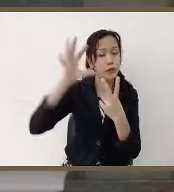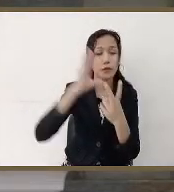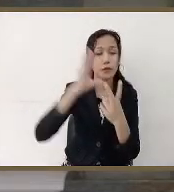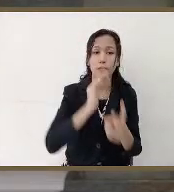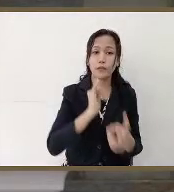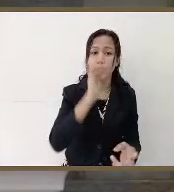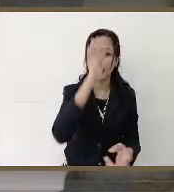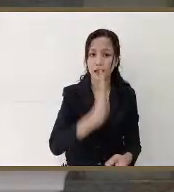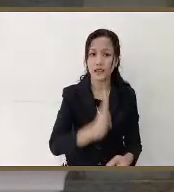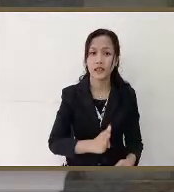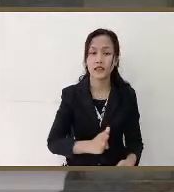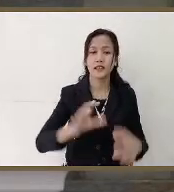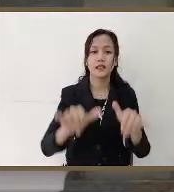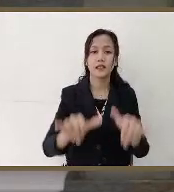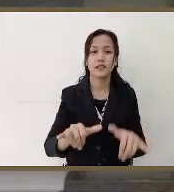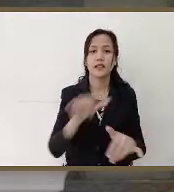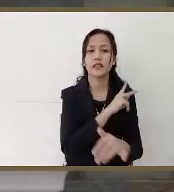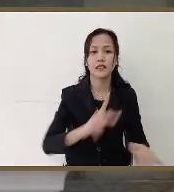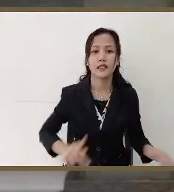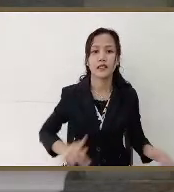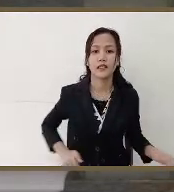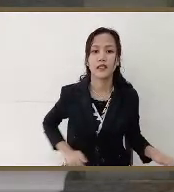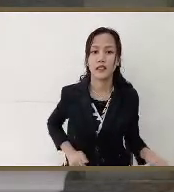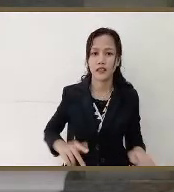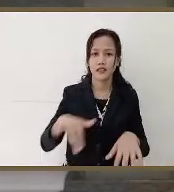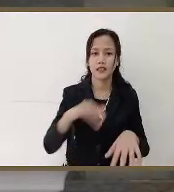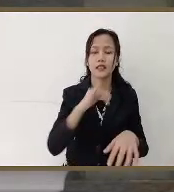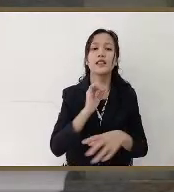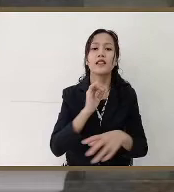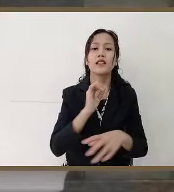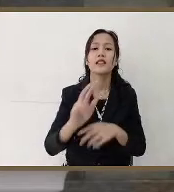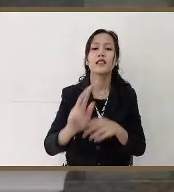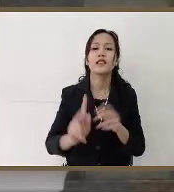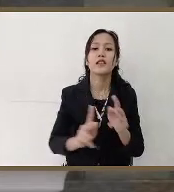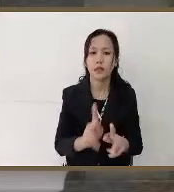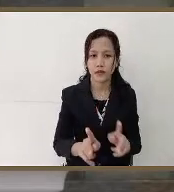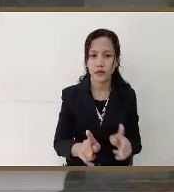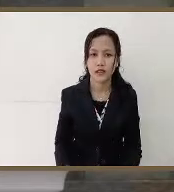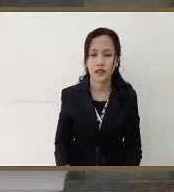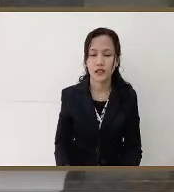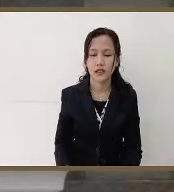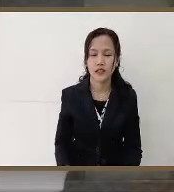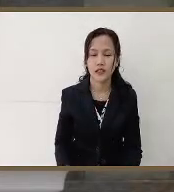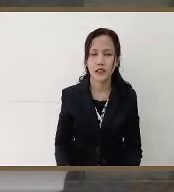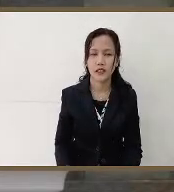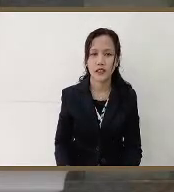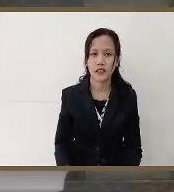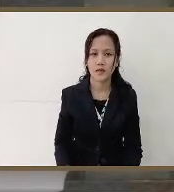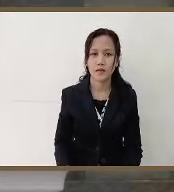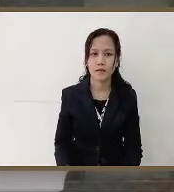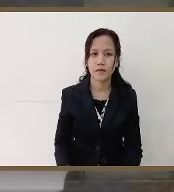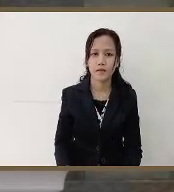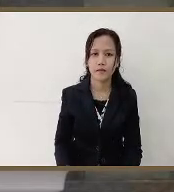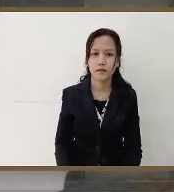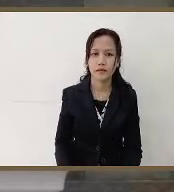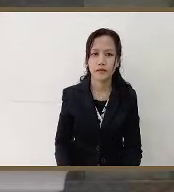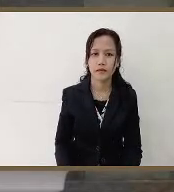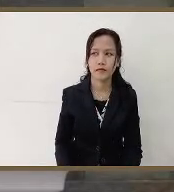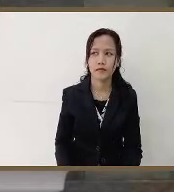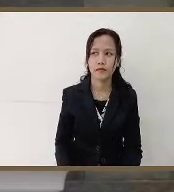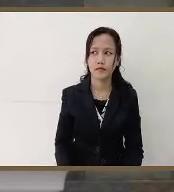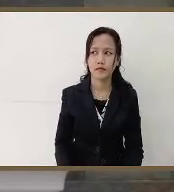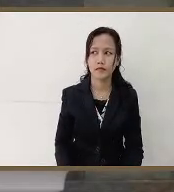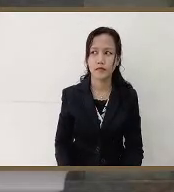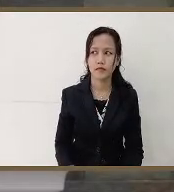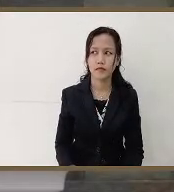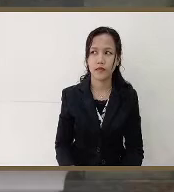kaya yung mga naging hari during this time, that they are not yet divided. Ano po? They are not yet